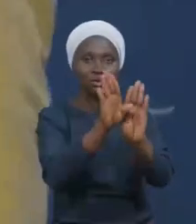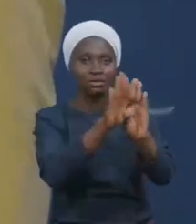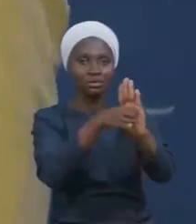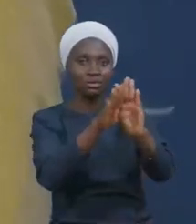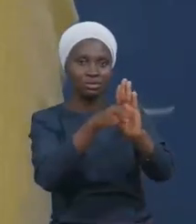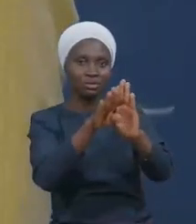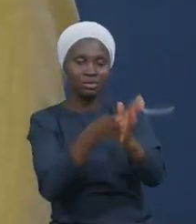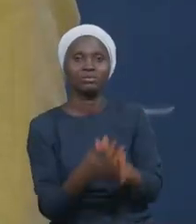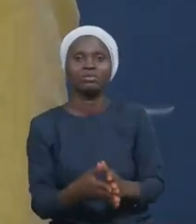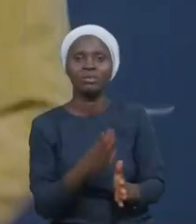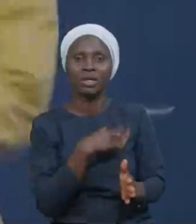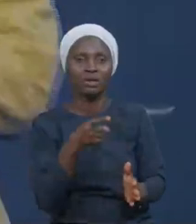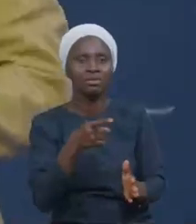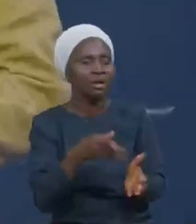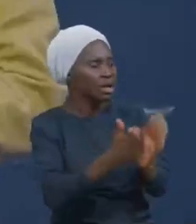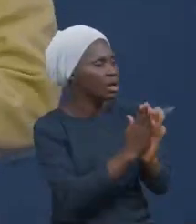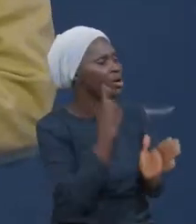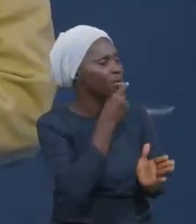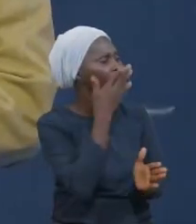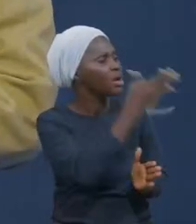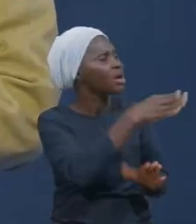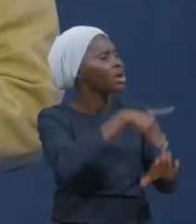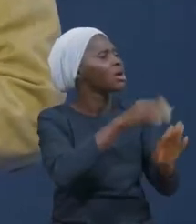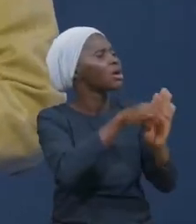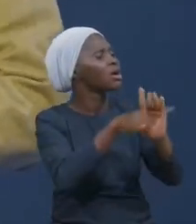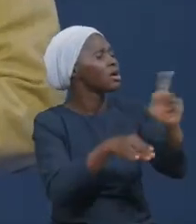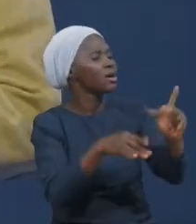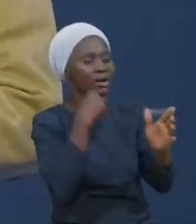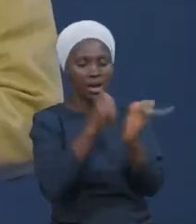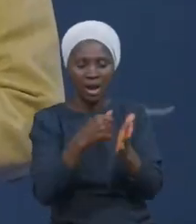là? Il dit c'est honorable tel tel.